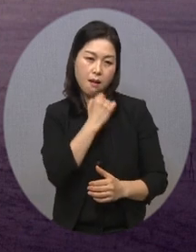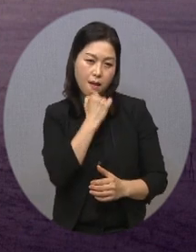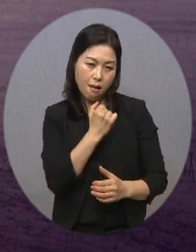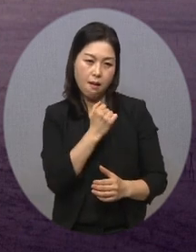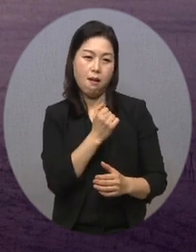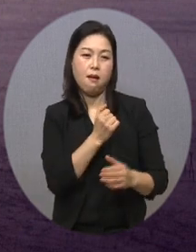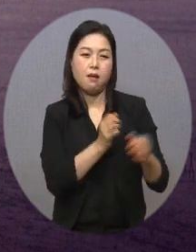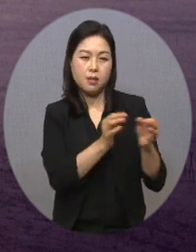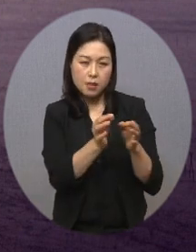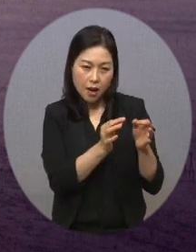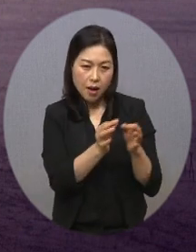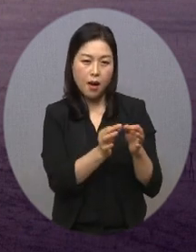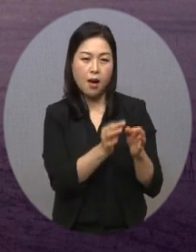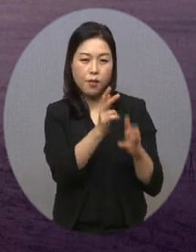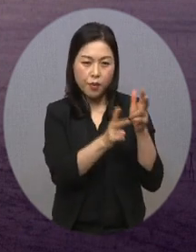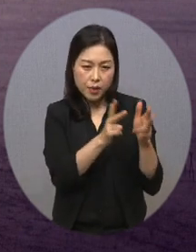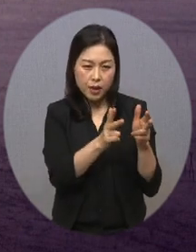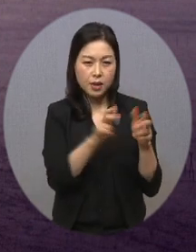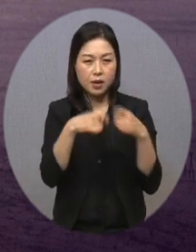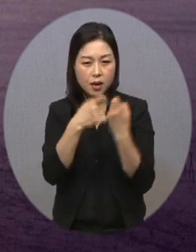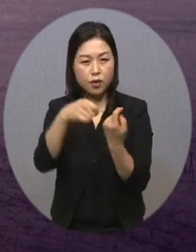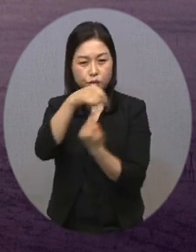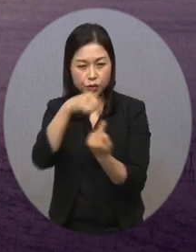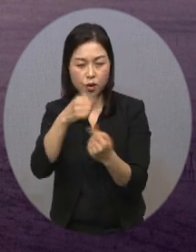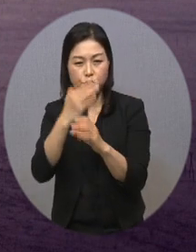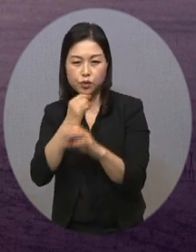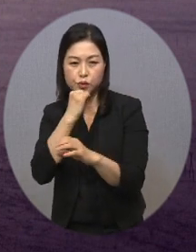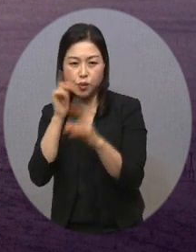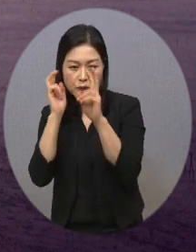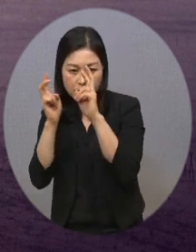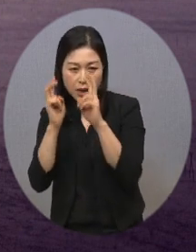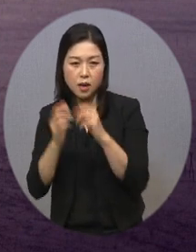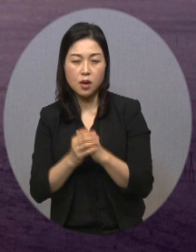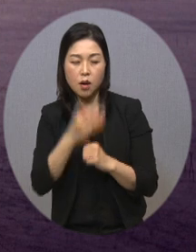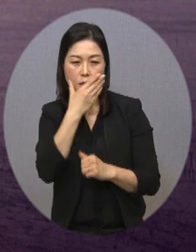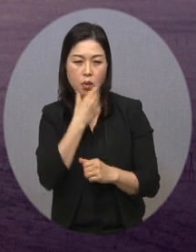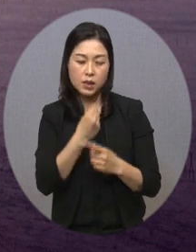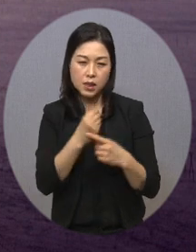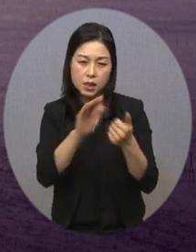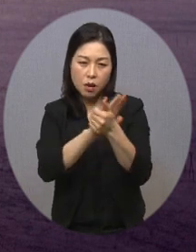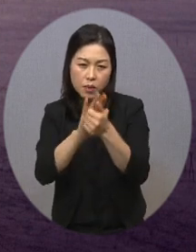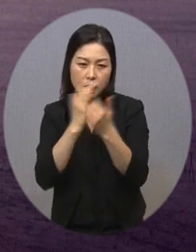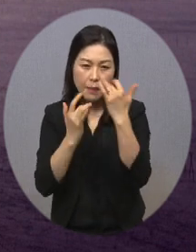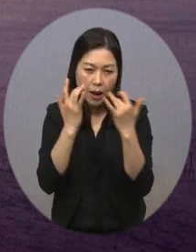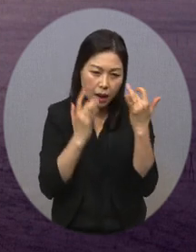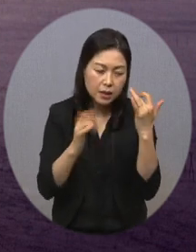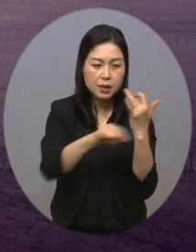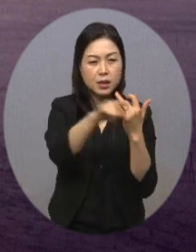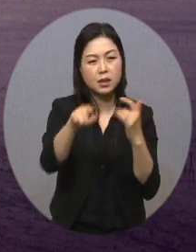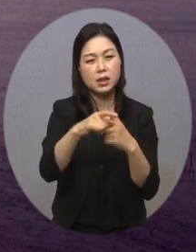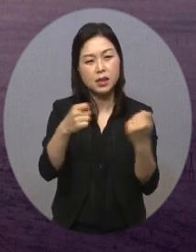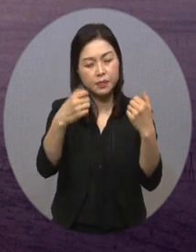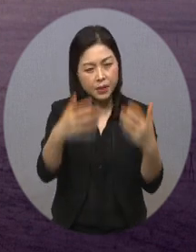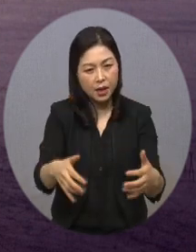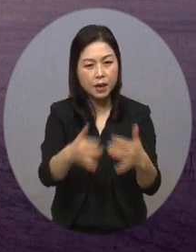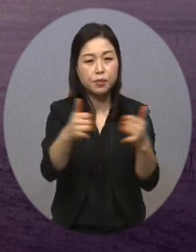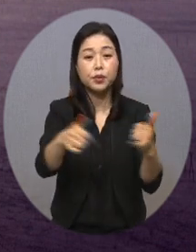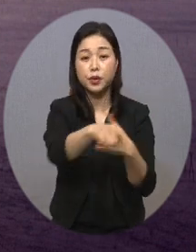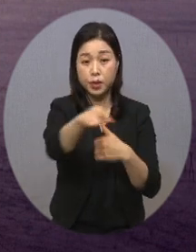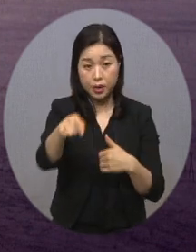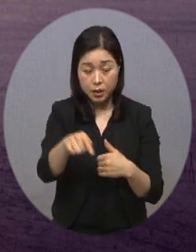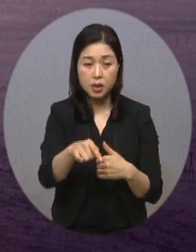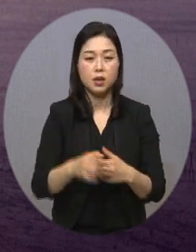소상공인, 자영업자, 중소기업, 특히 복지사각지대에 놓여 있는 많은